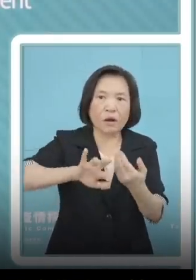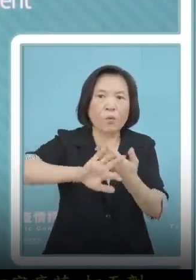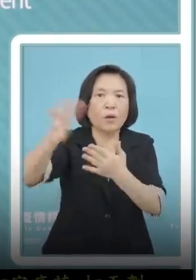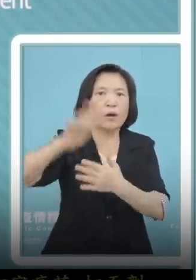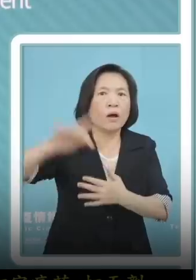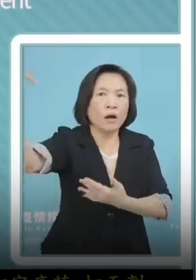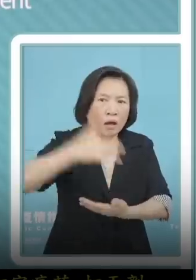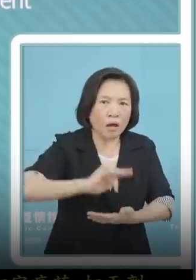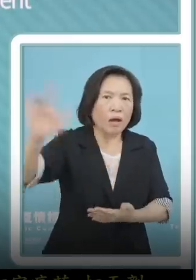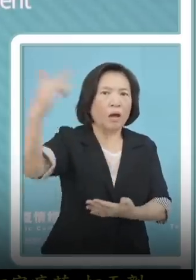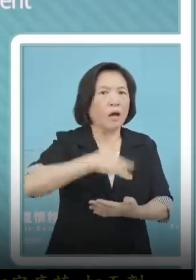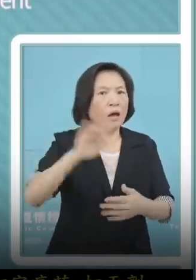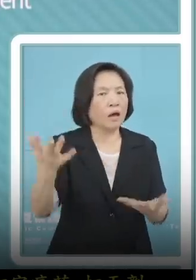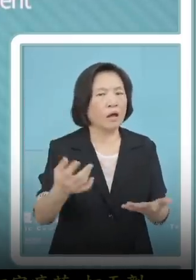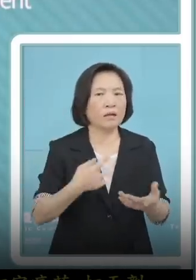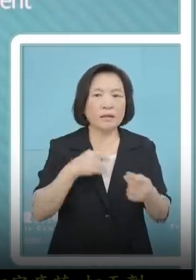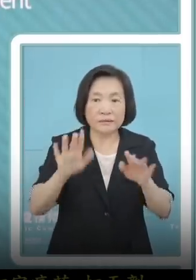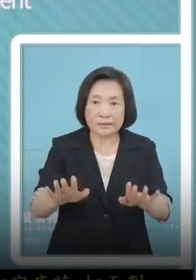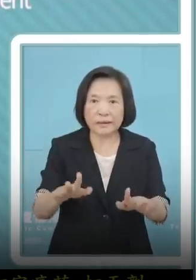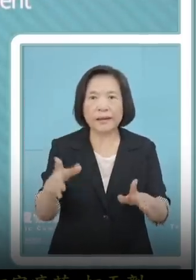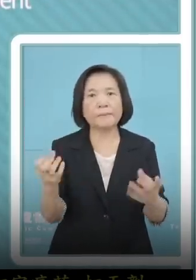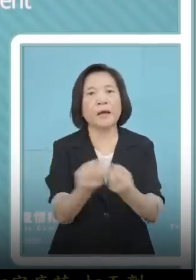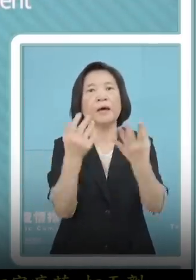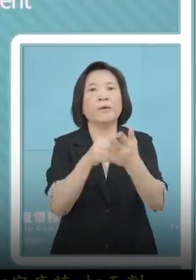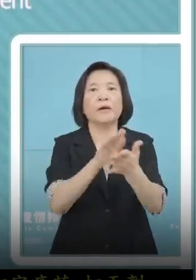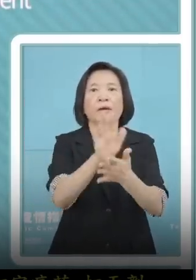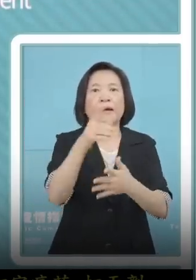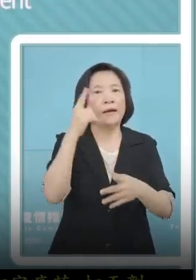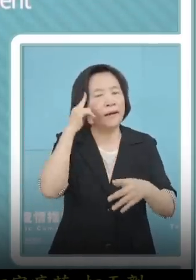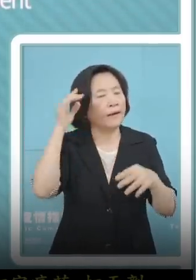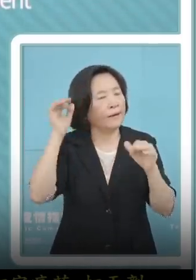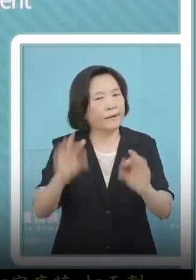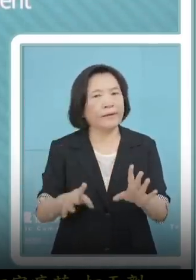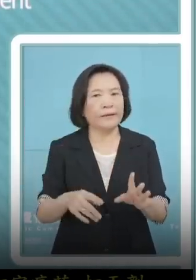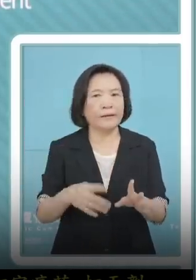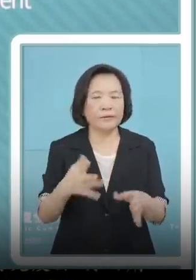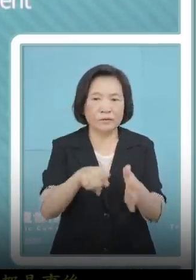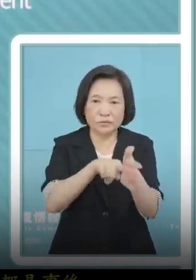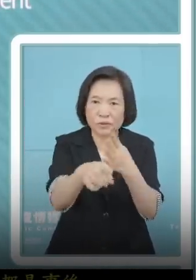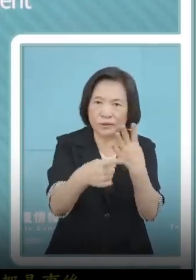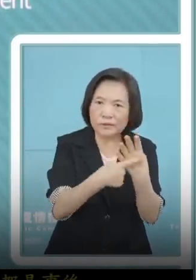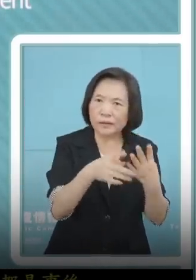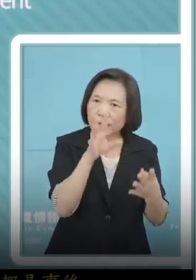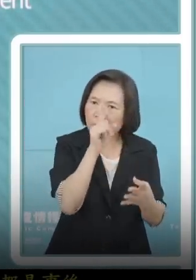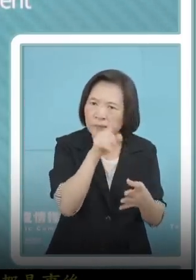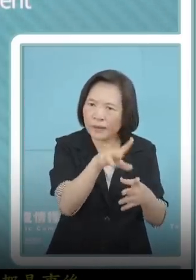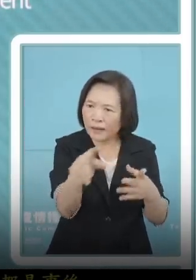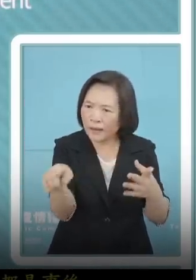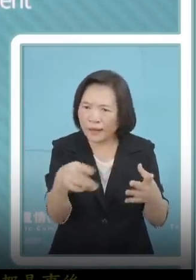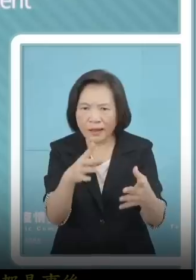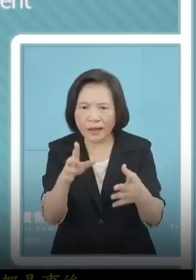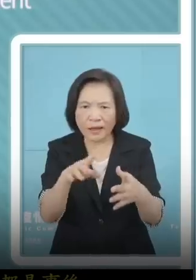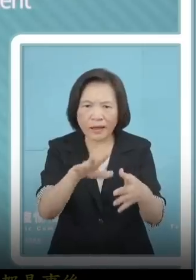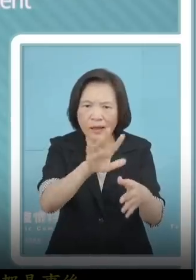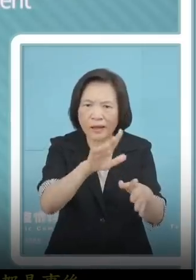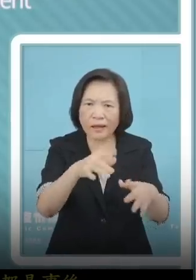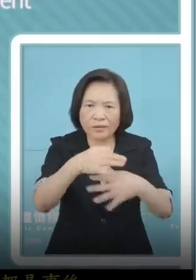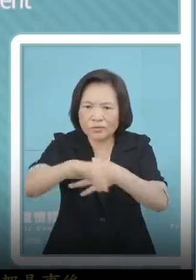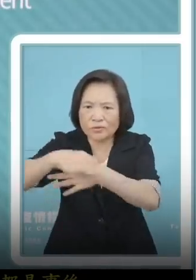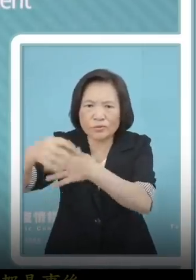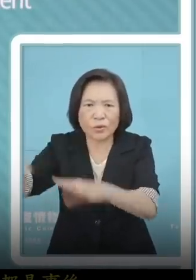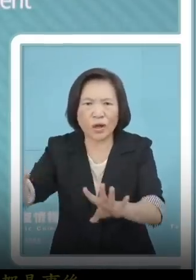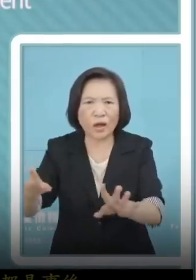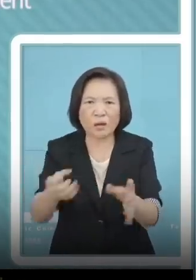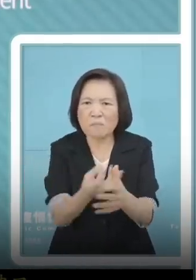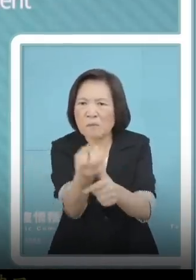是事后，你知道，都知道是当时怎么。我们这种专家一看都奇怪，怎么这么留这么多破口在那里面？